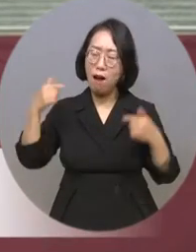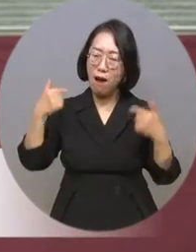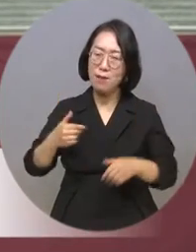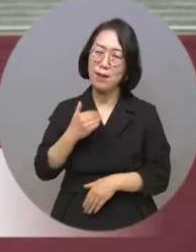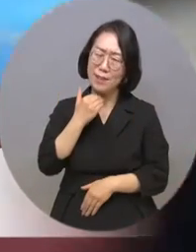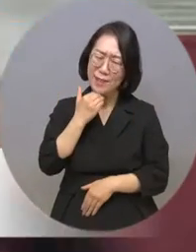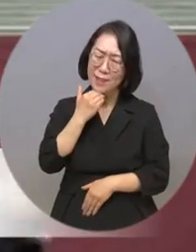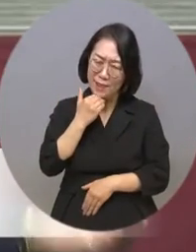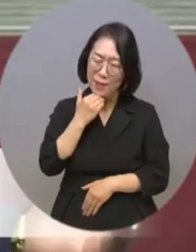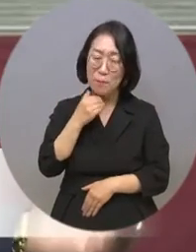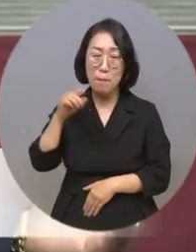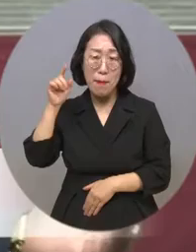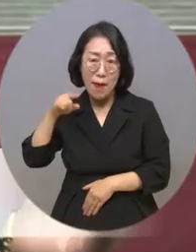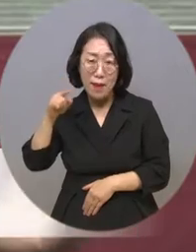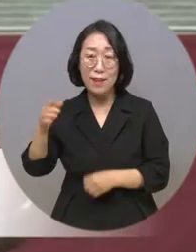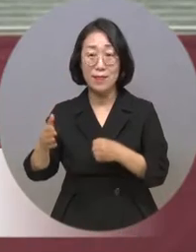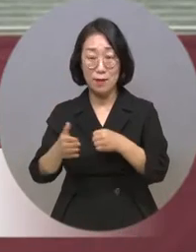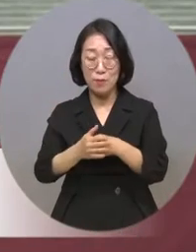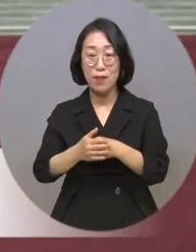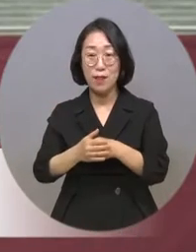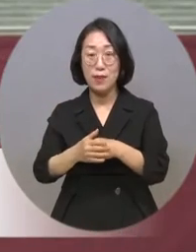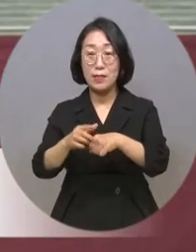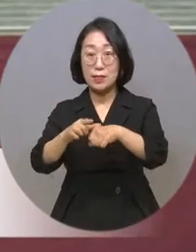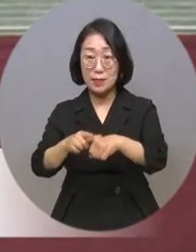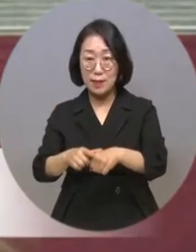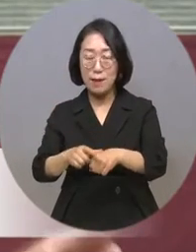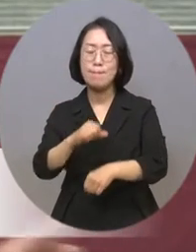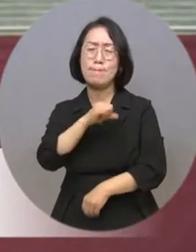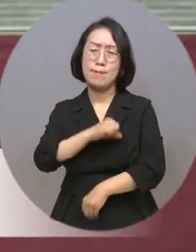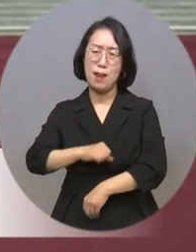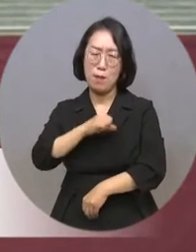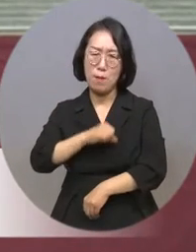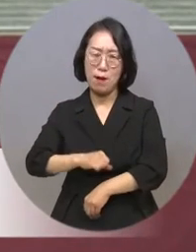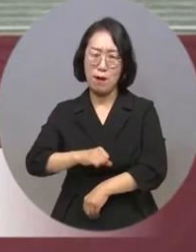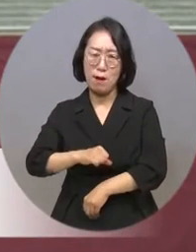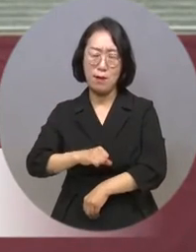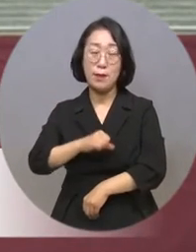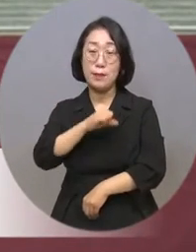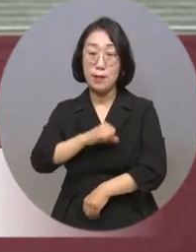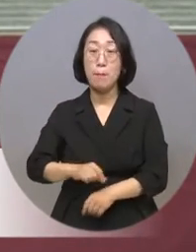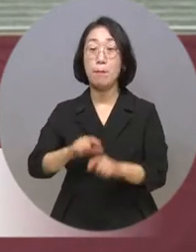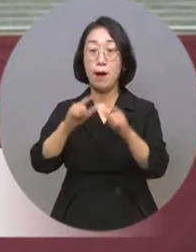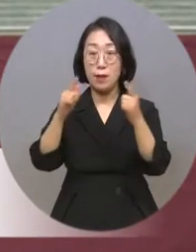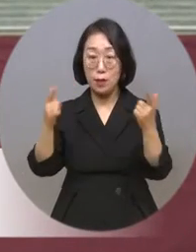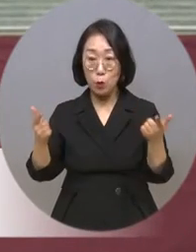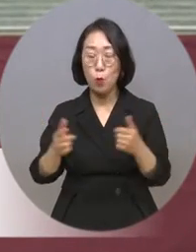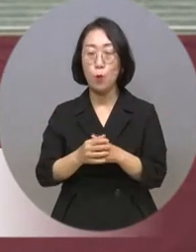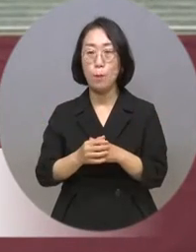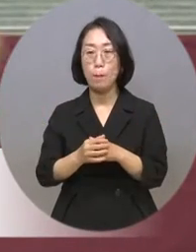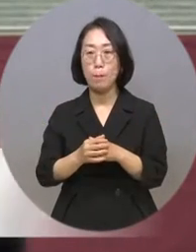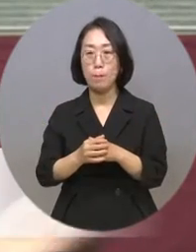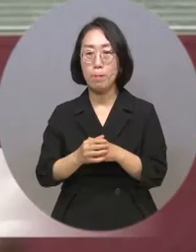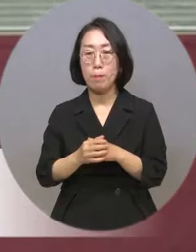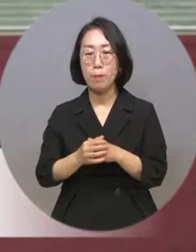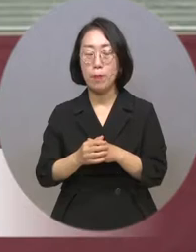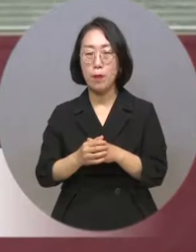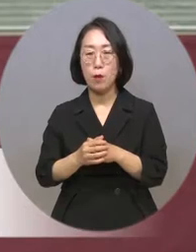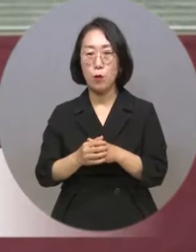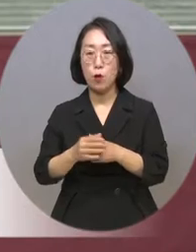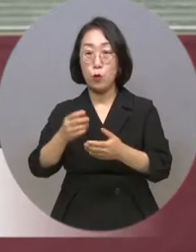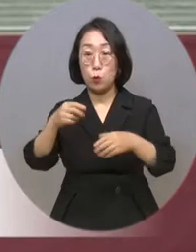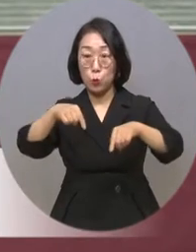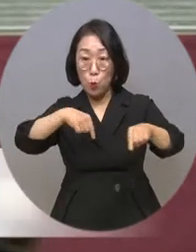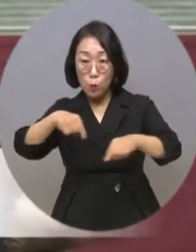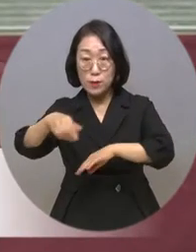생각을 하시는데 많은 시간들을 기다리고 참아왔습니다. 이제 참는 게 아니라 모든 그 정책이나 이런 거를